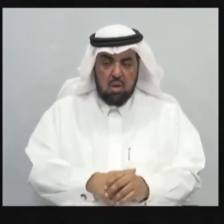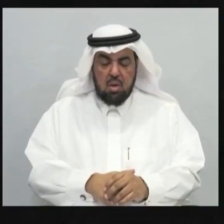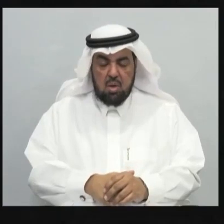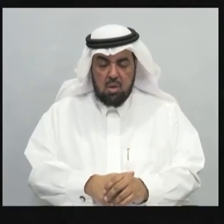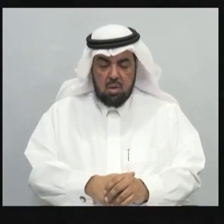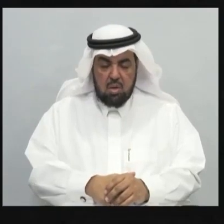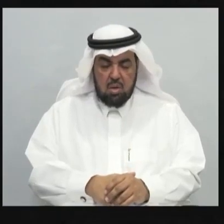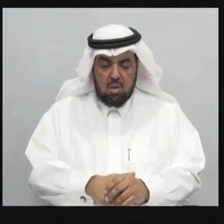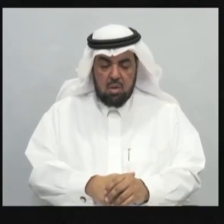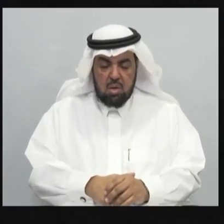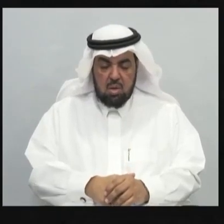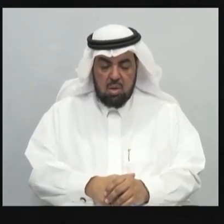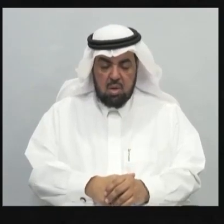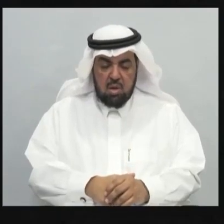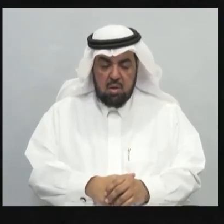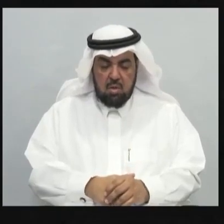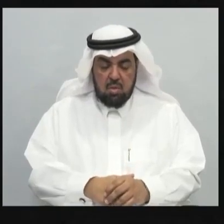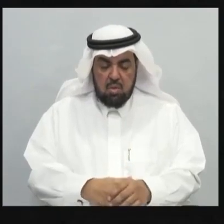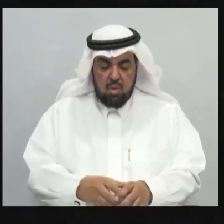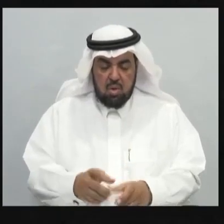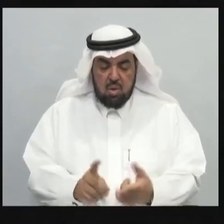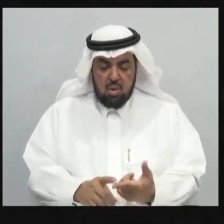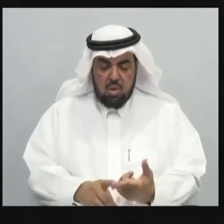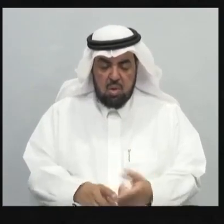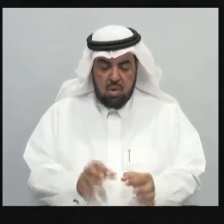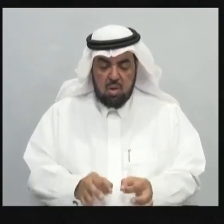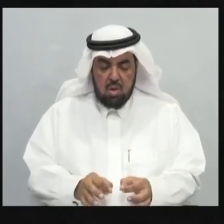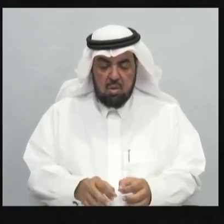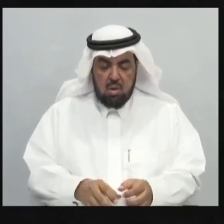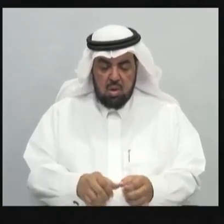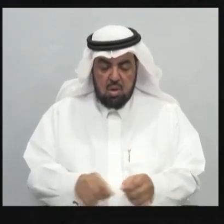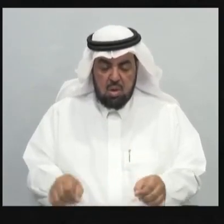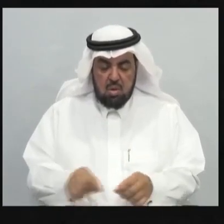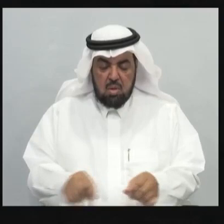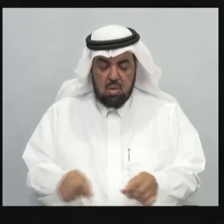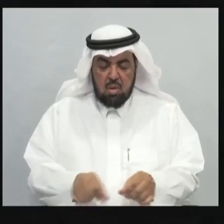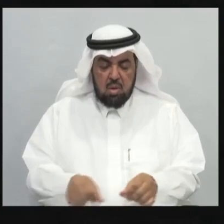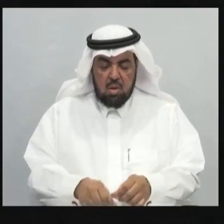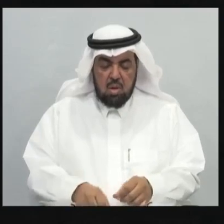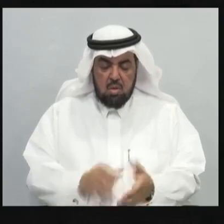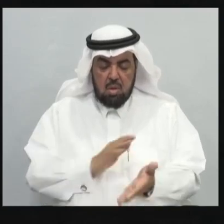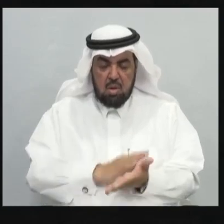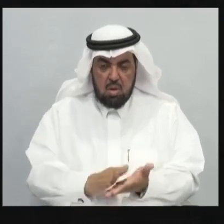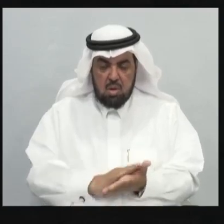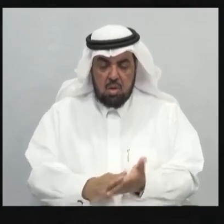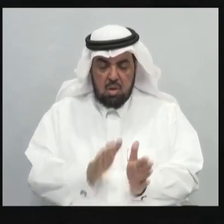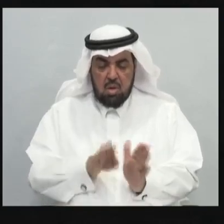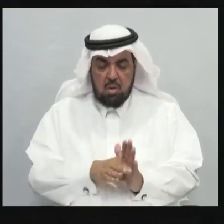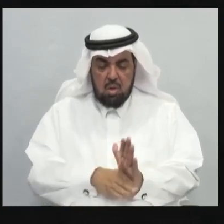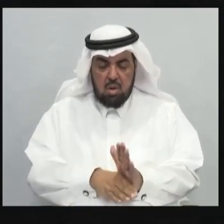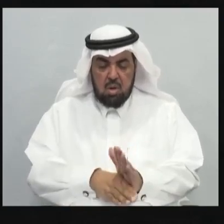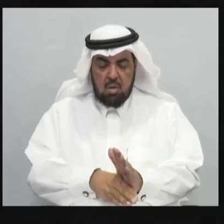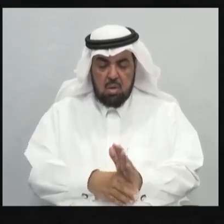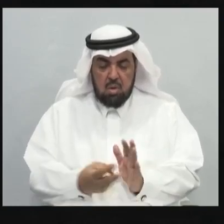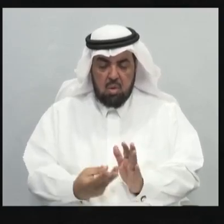الصحيحه واكمال ارفاقها ايضا تاكد من الروابط اذا كان هنالك روابط قم بنسخها الى برنامج محرر